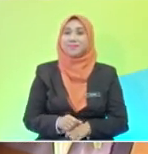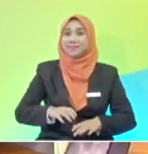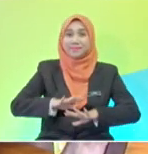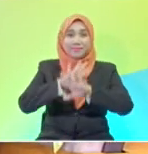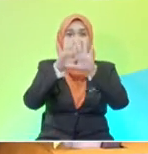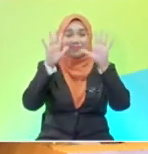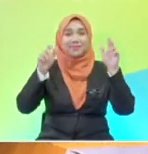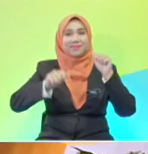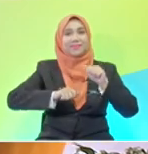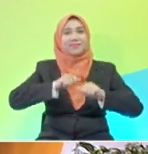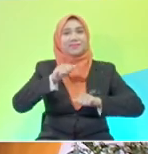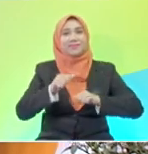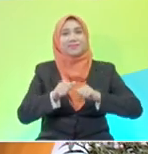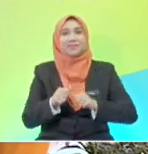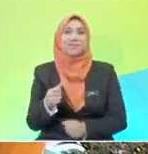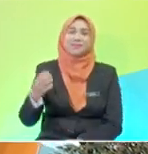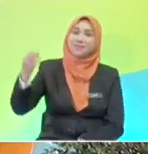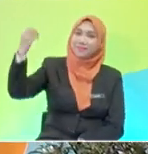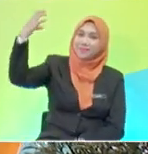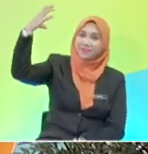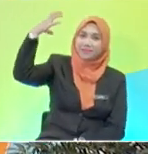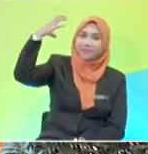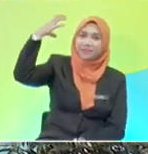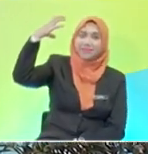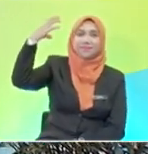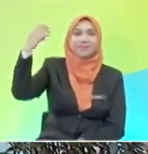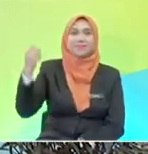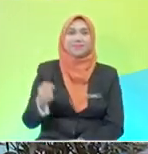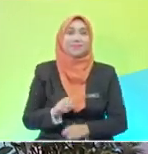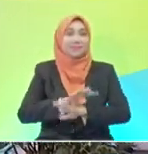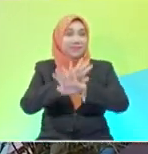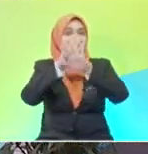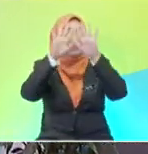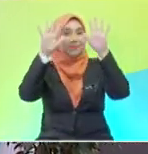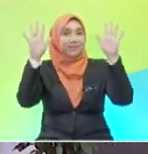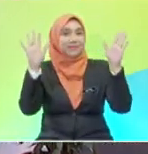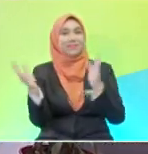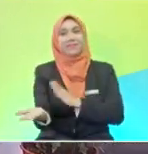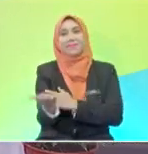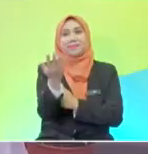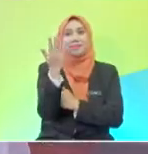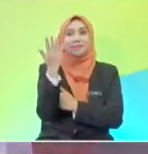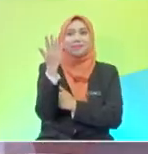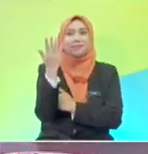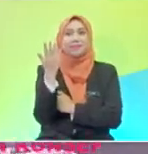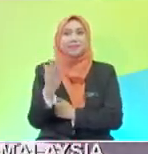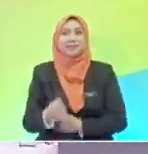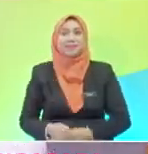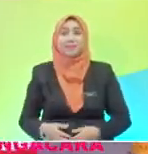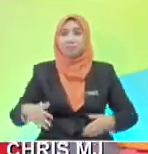alam matahari Oh matahari bersinar waktu siang